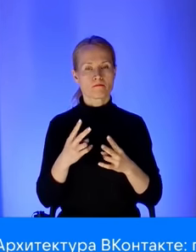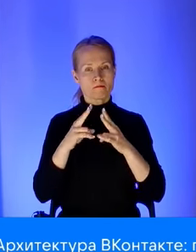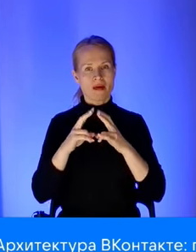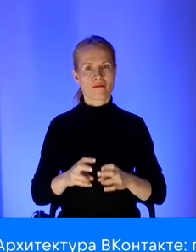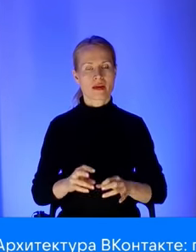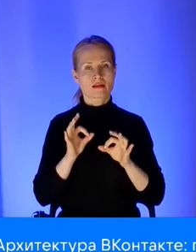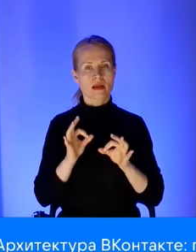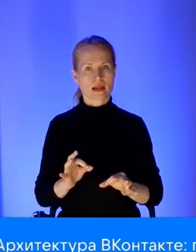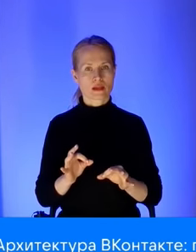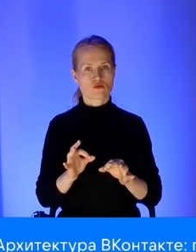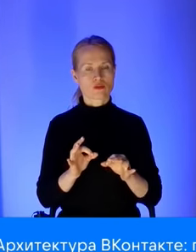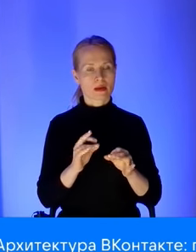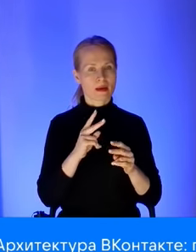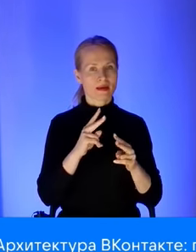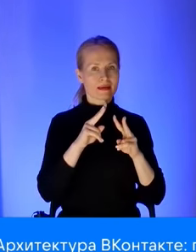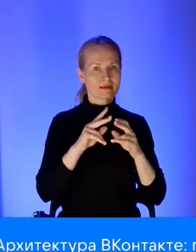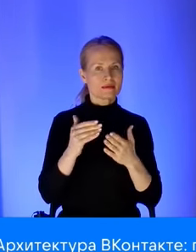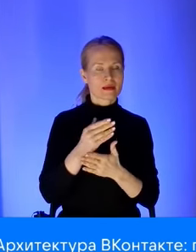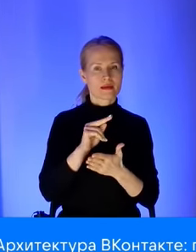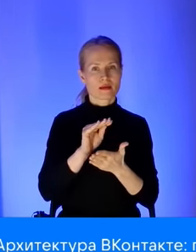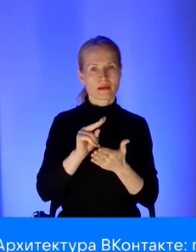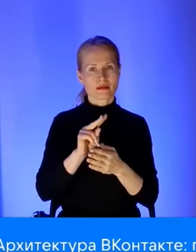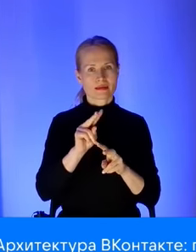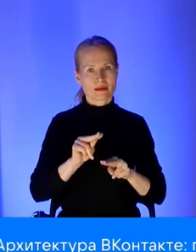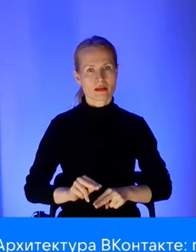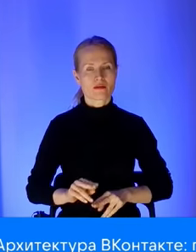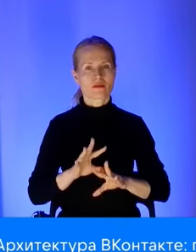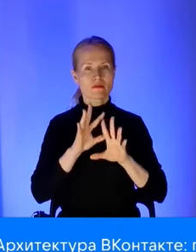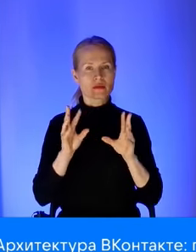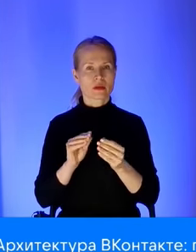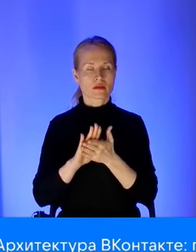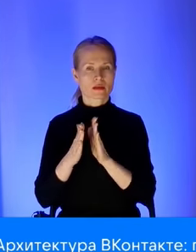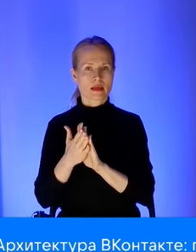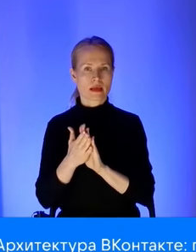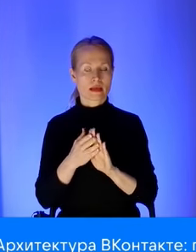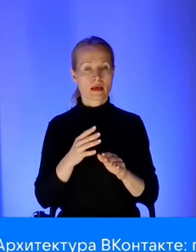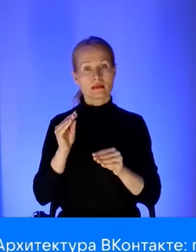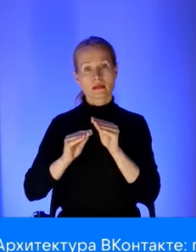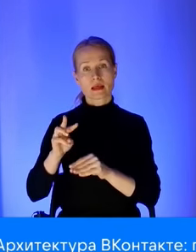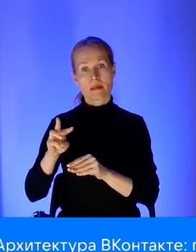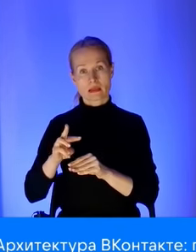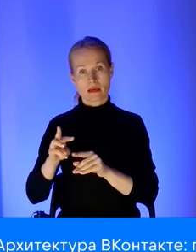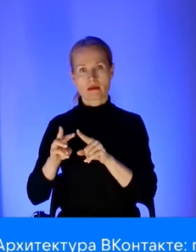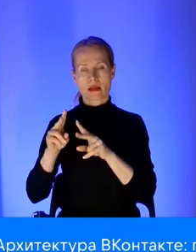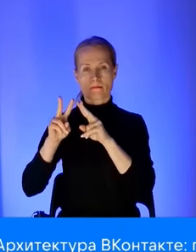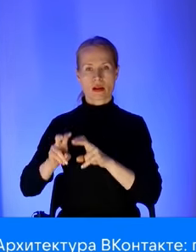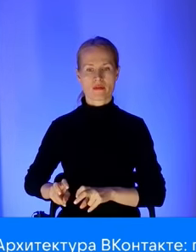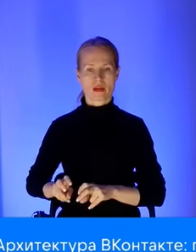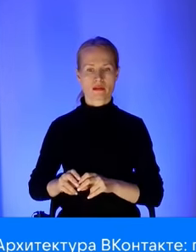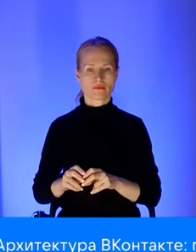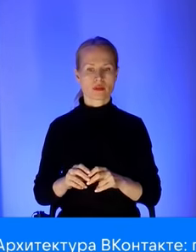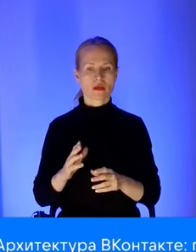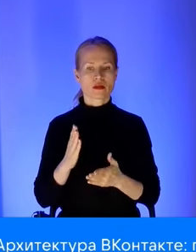сгенерировать все состояния сгенерировать модель и на модели это уже проверить здесь соответственно есть такая штука Как Tele